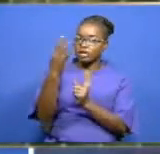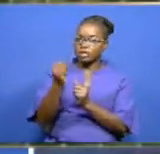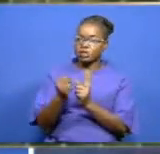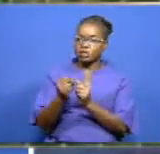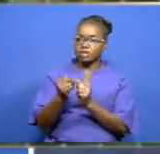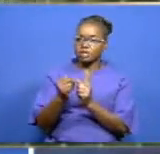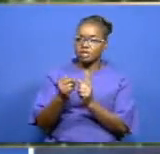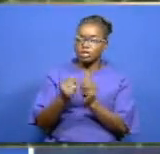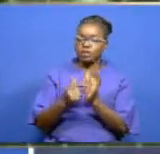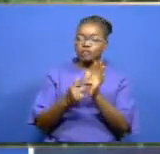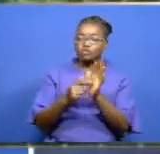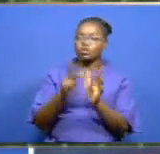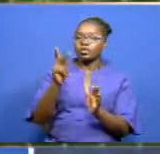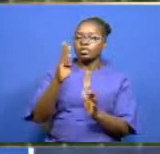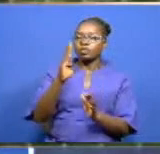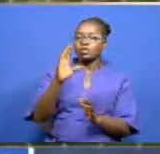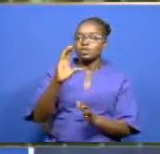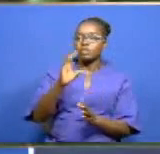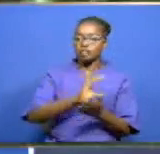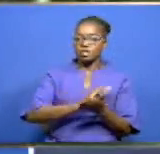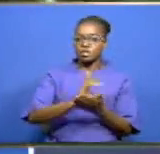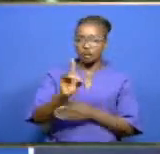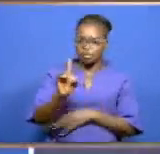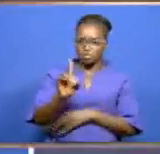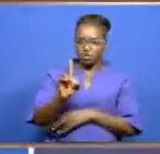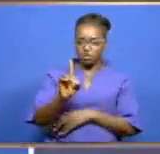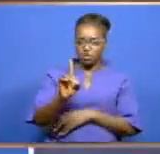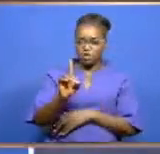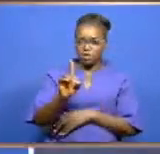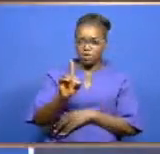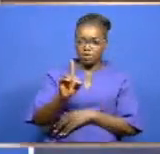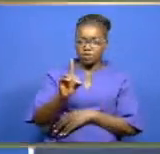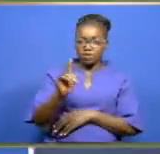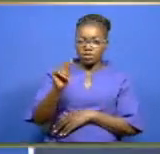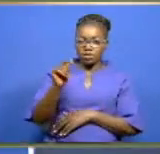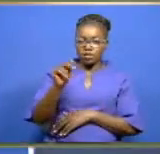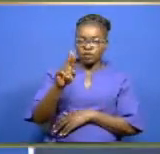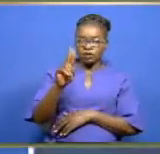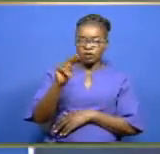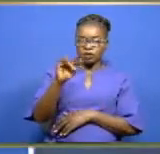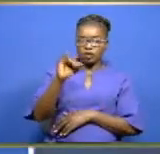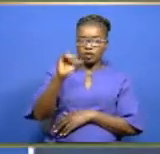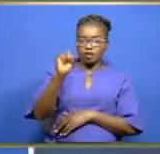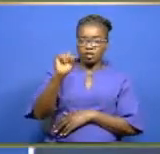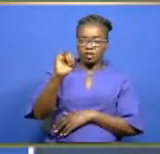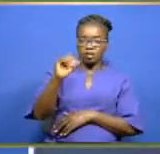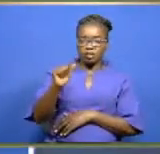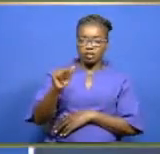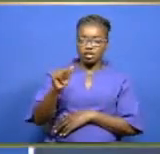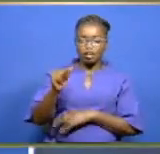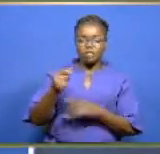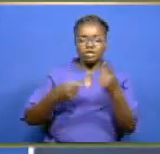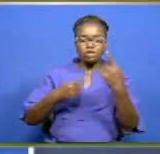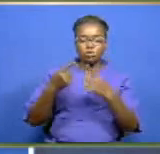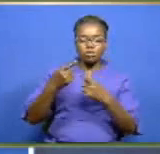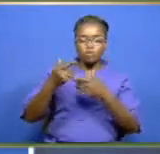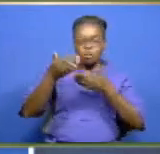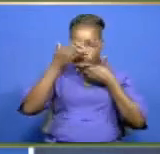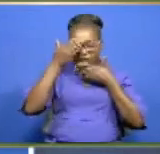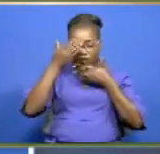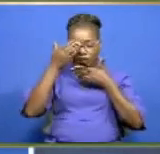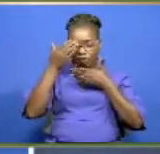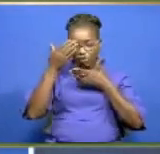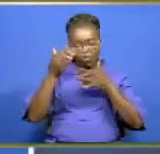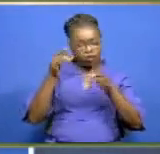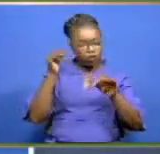moja kwa moja na runinga ya KBC Channel 1. Tunisia ilifuzu kwa nusu fainali baada ya kuishinda Morocco mabao 4-1 kwa njia ya